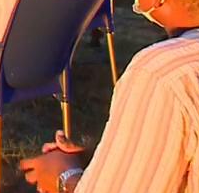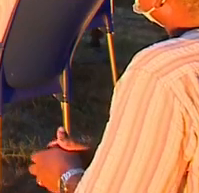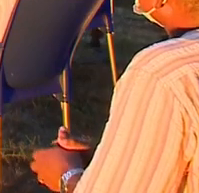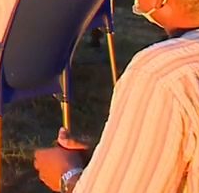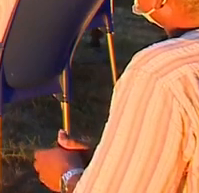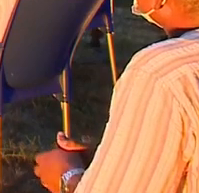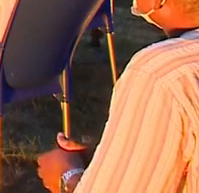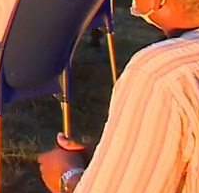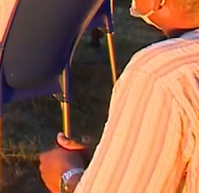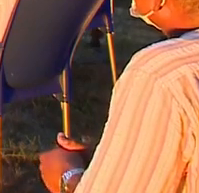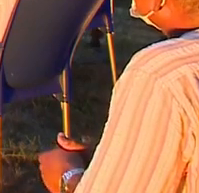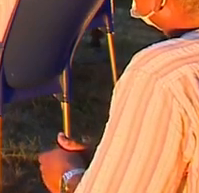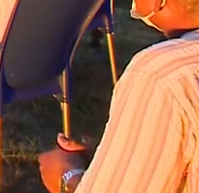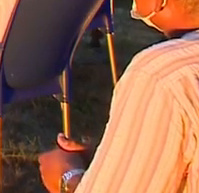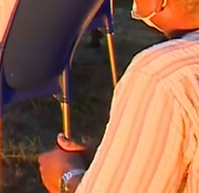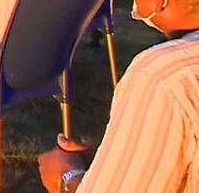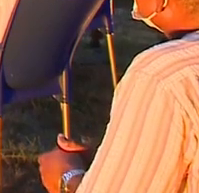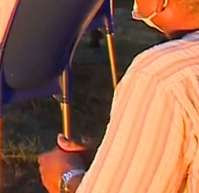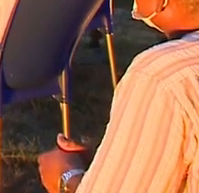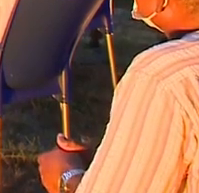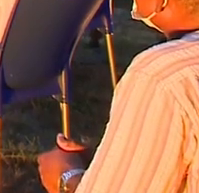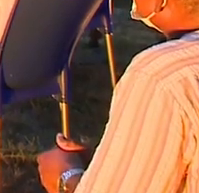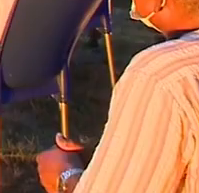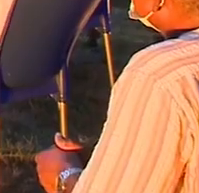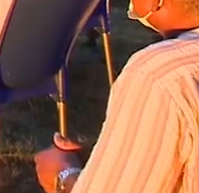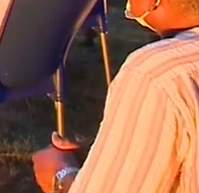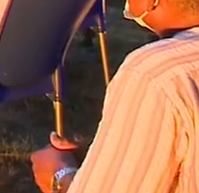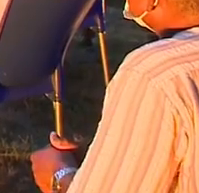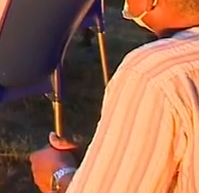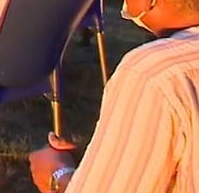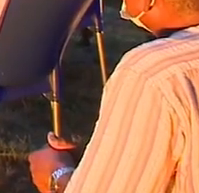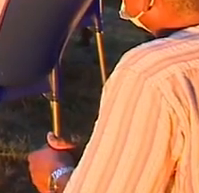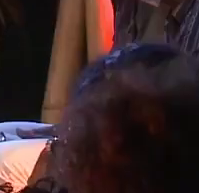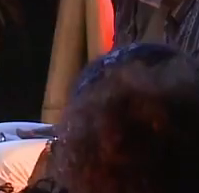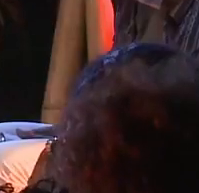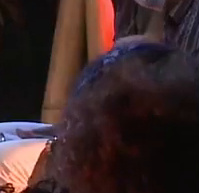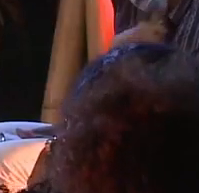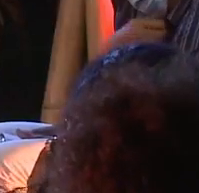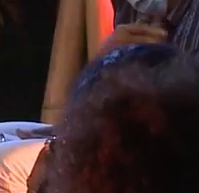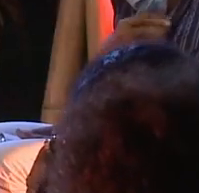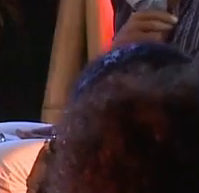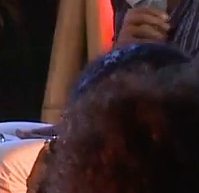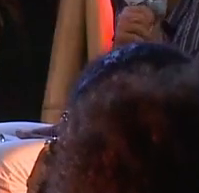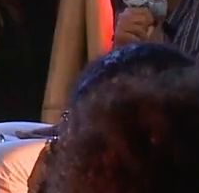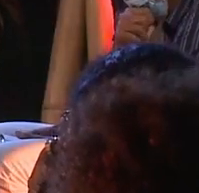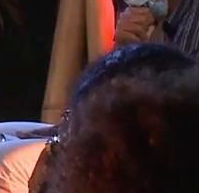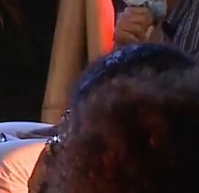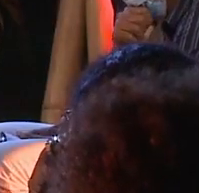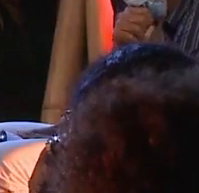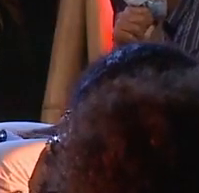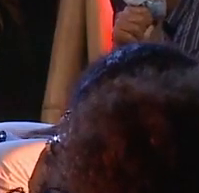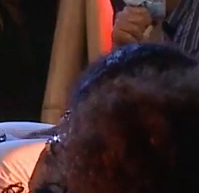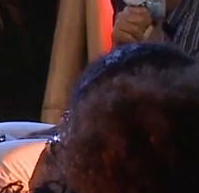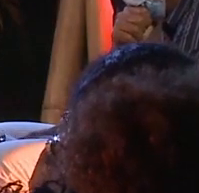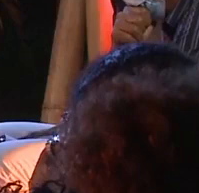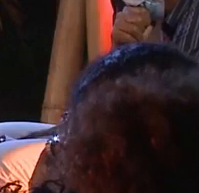lancement campagne. Nous excusez-nous on voit les monde qui si les réseaux en direct là, si problème technique. La loi TV mettre si brin